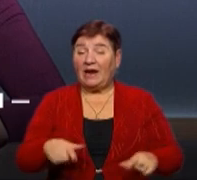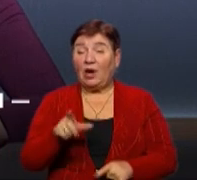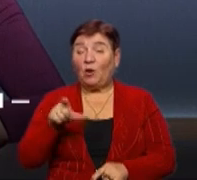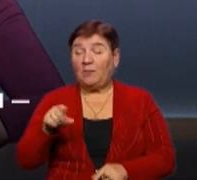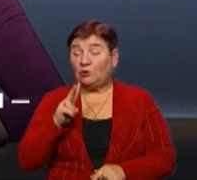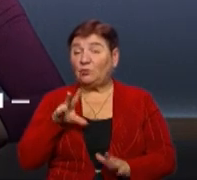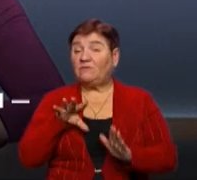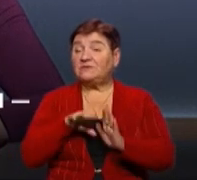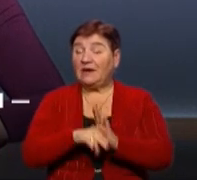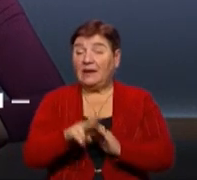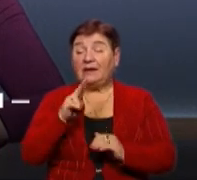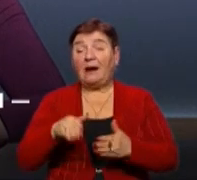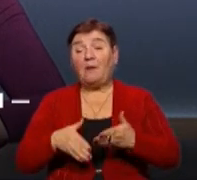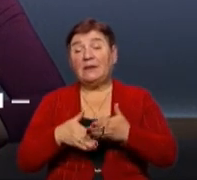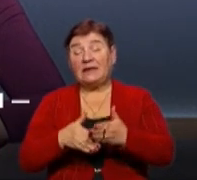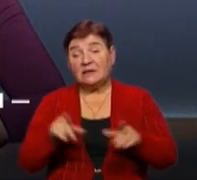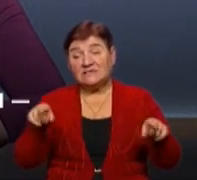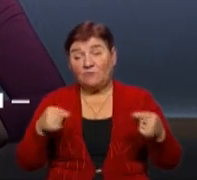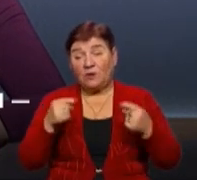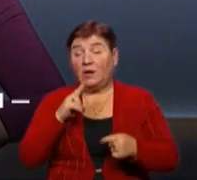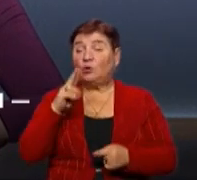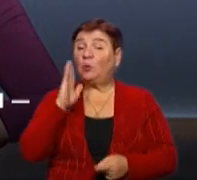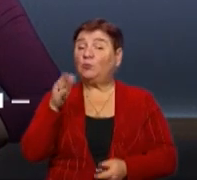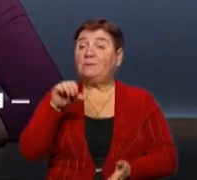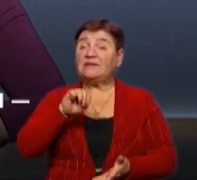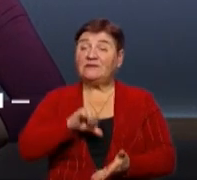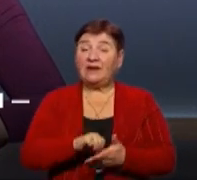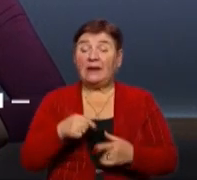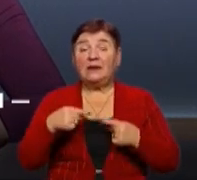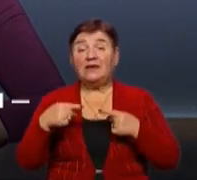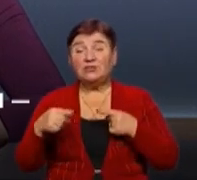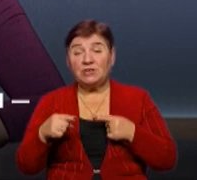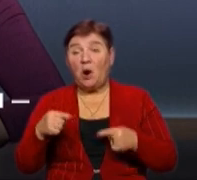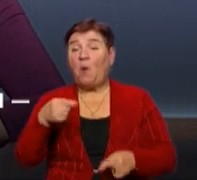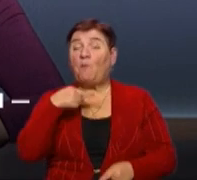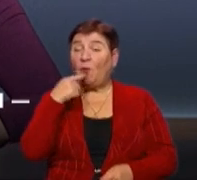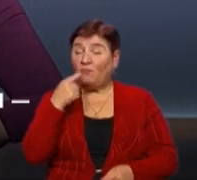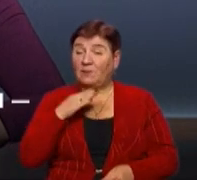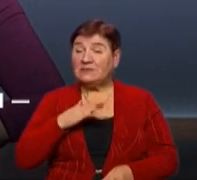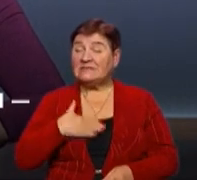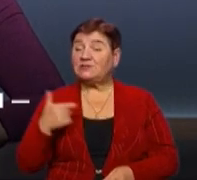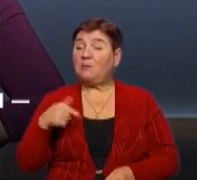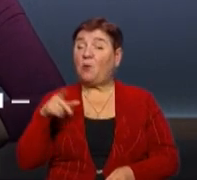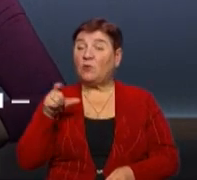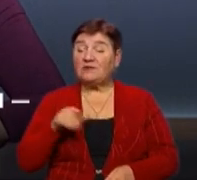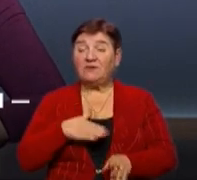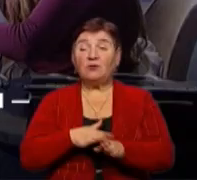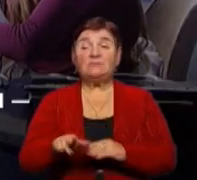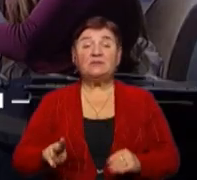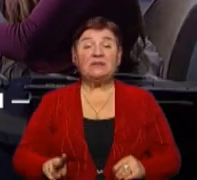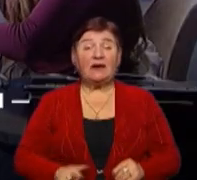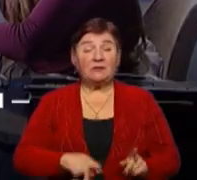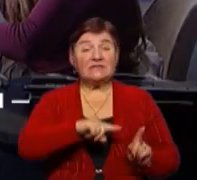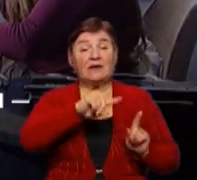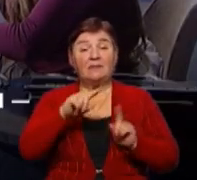туди увійшов, яка мета створення та хто її представлятиме? На ці та інші питання поговоримо з нашим гостем, виконавчим